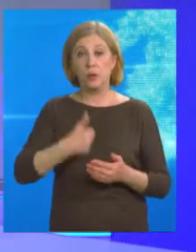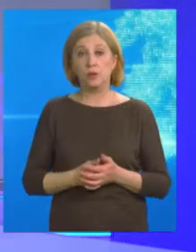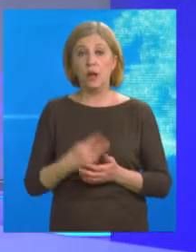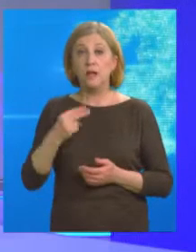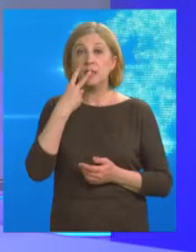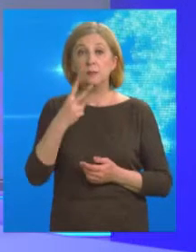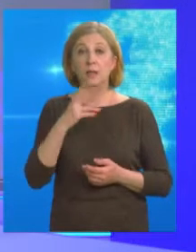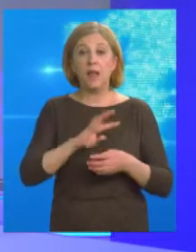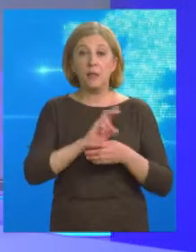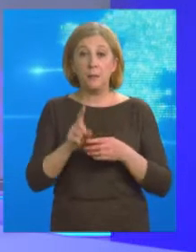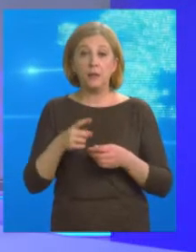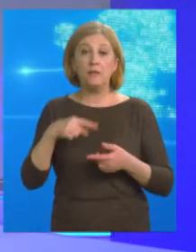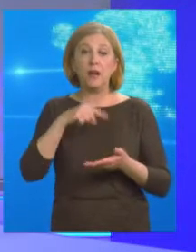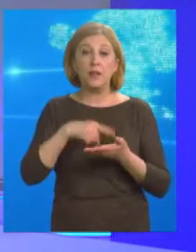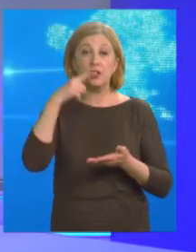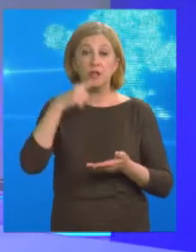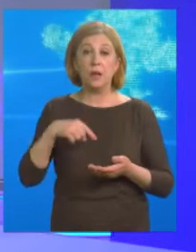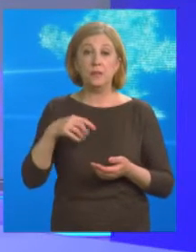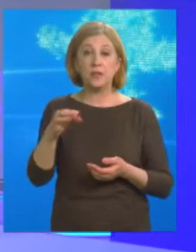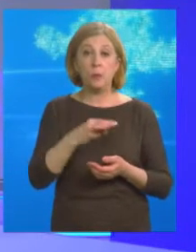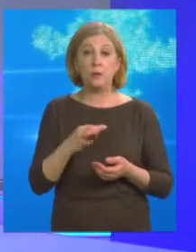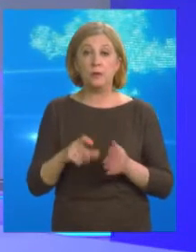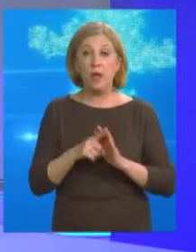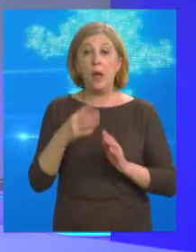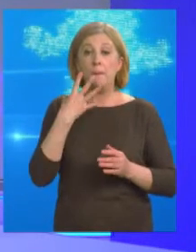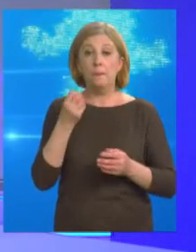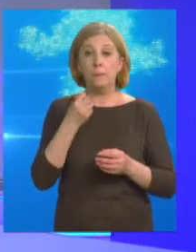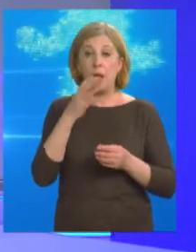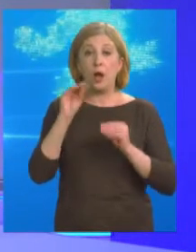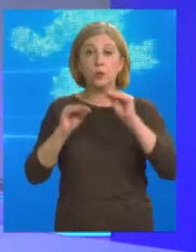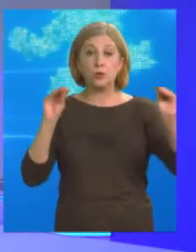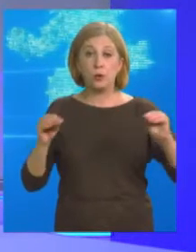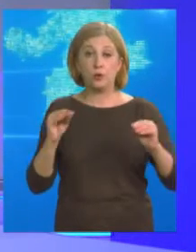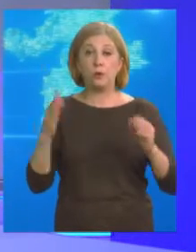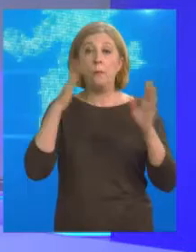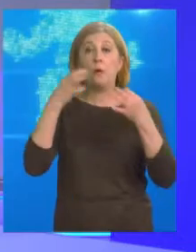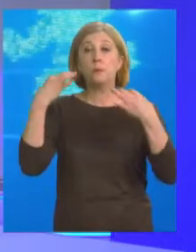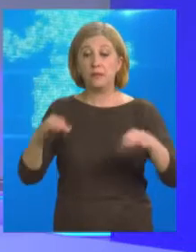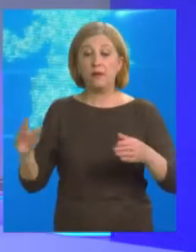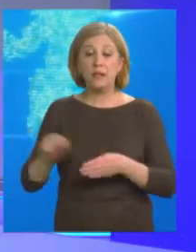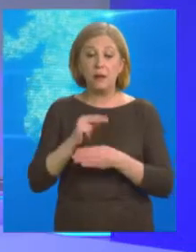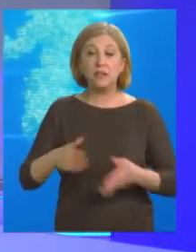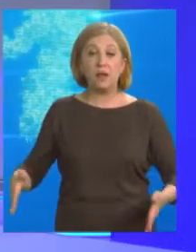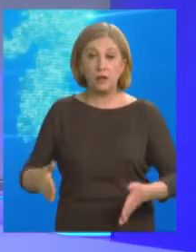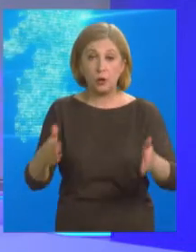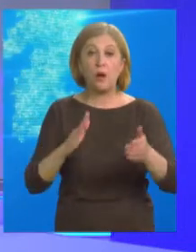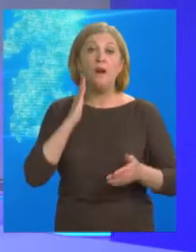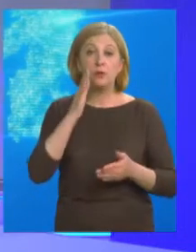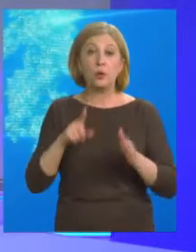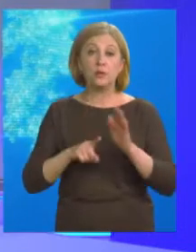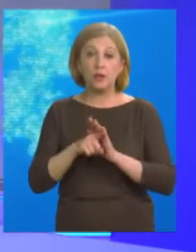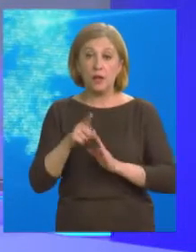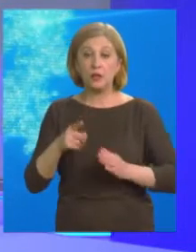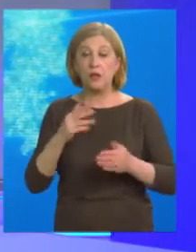Несмотря на пандемию, в городах Челябинской области приступили к благоустройству. Погода уже позволяет ремонтировать дороги. В Троицке начали с